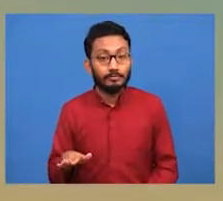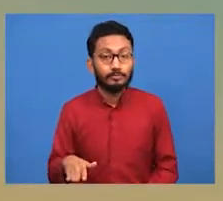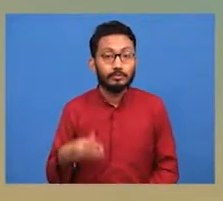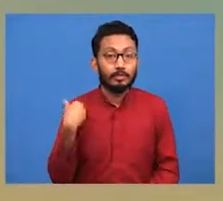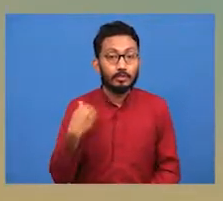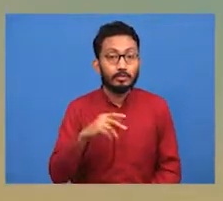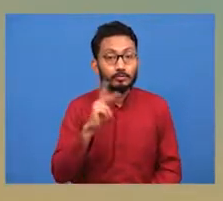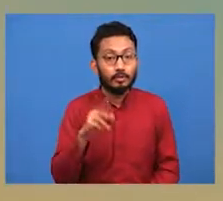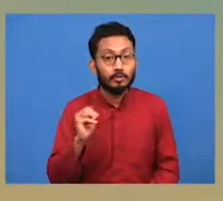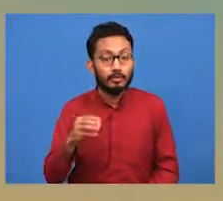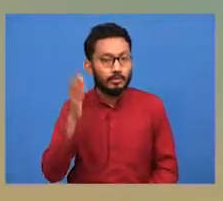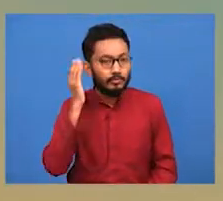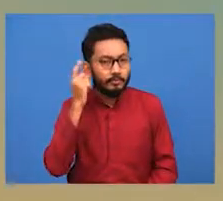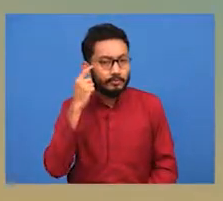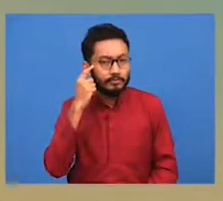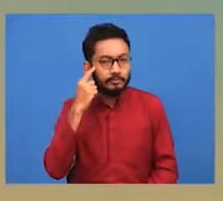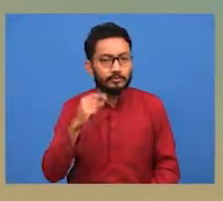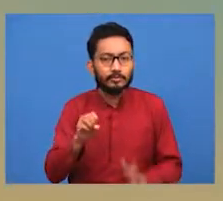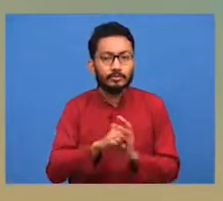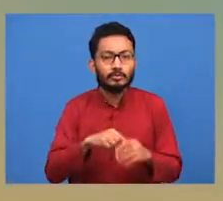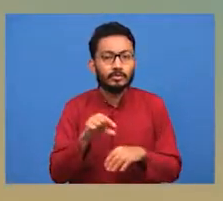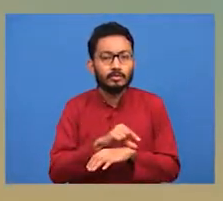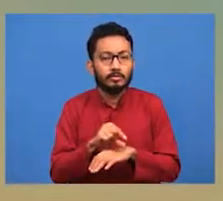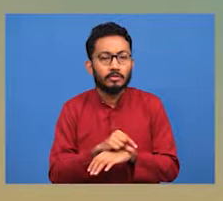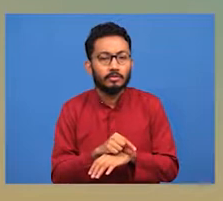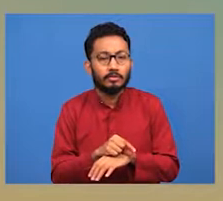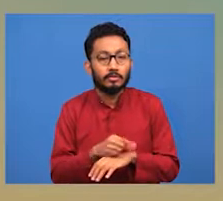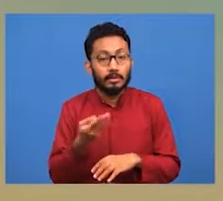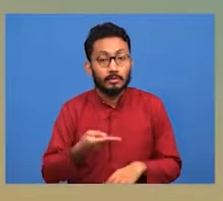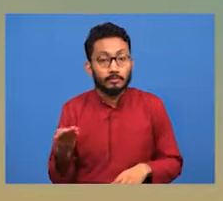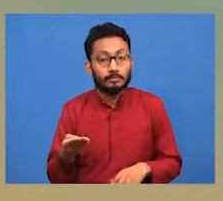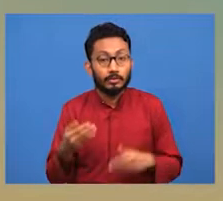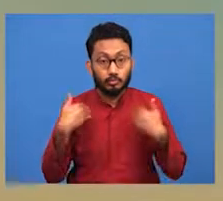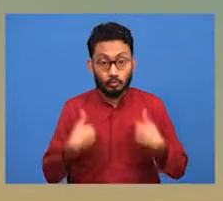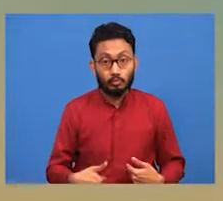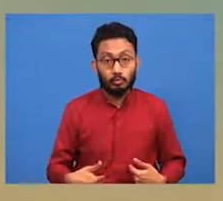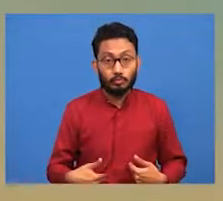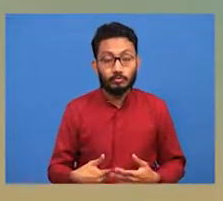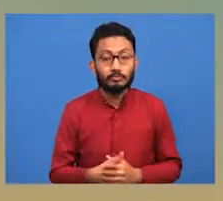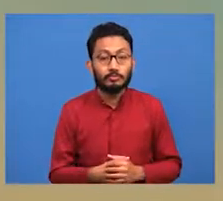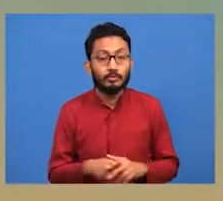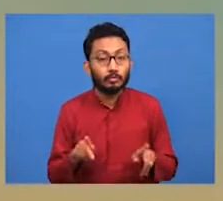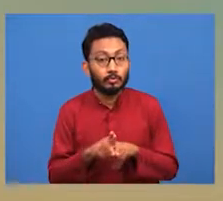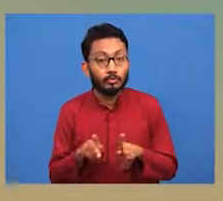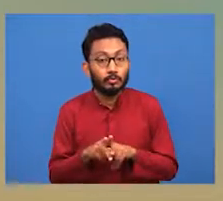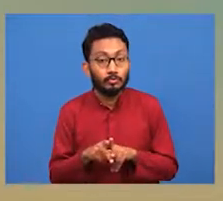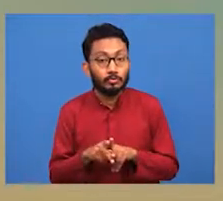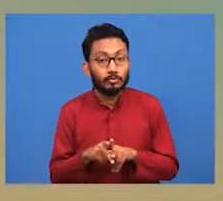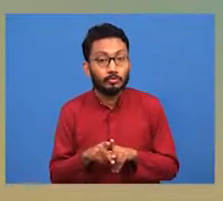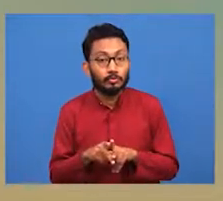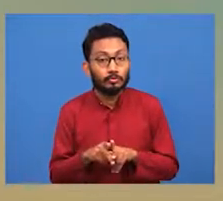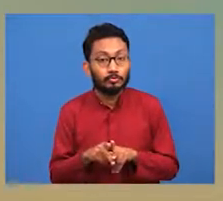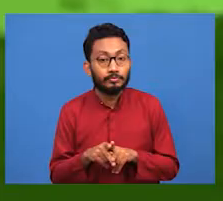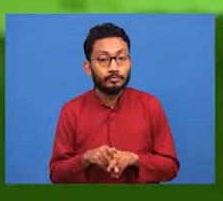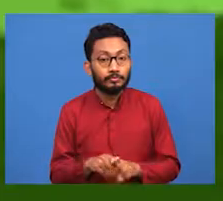jelas penggunaan objek baju, kasut dan tingkat selepas kata kerja aktiviti transitif tadi?